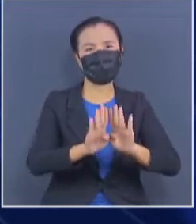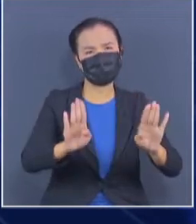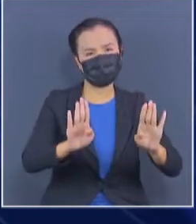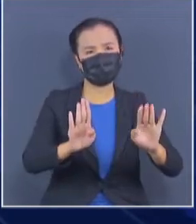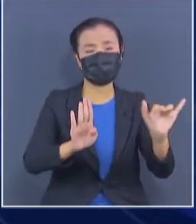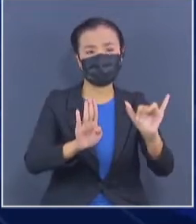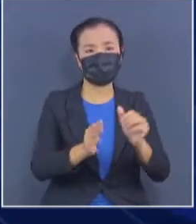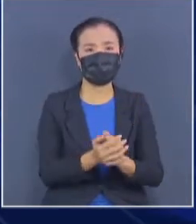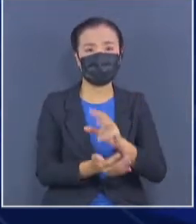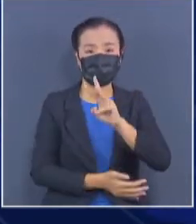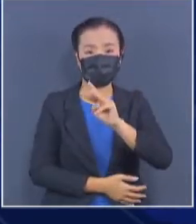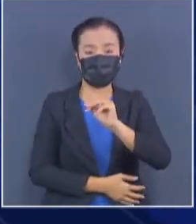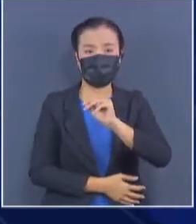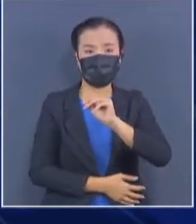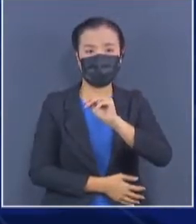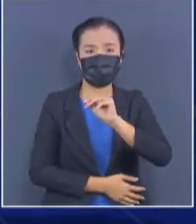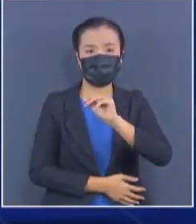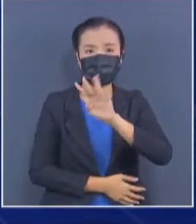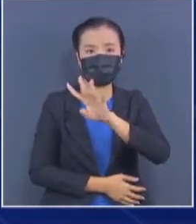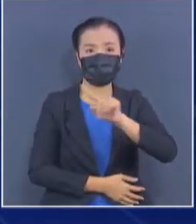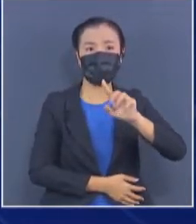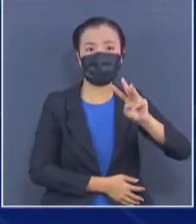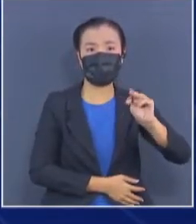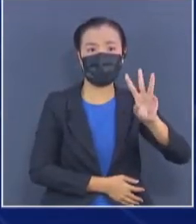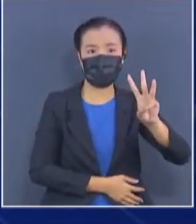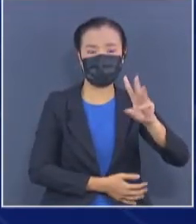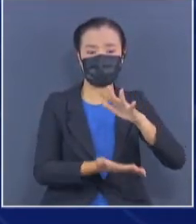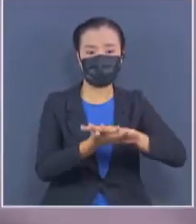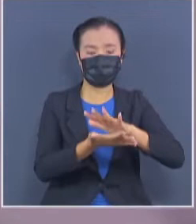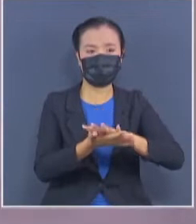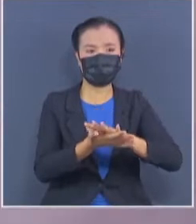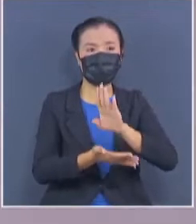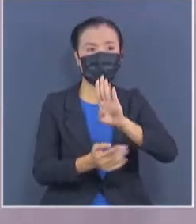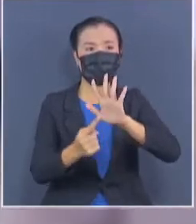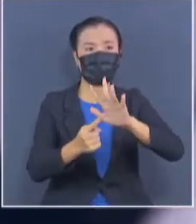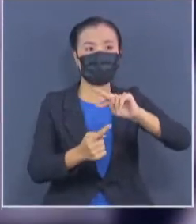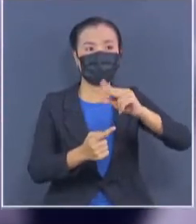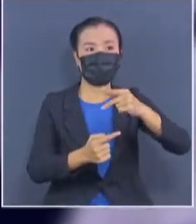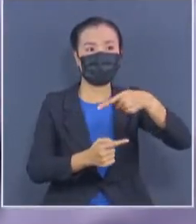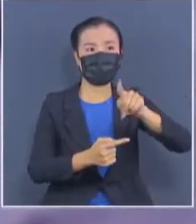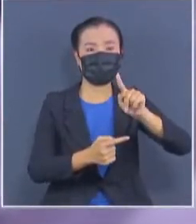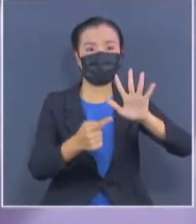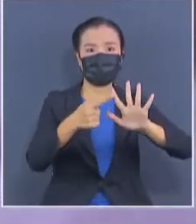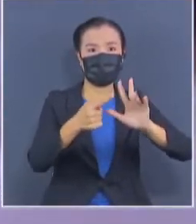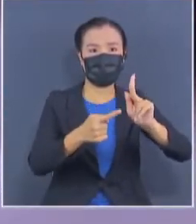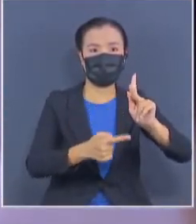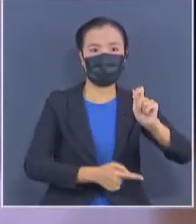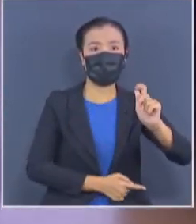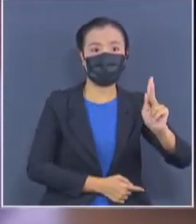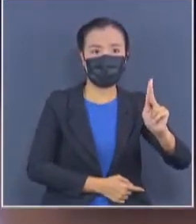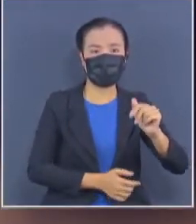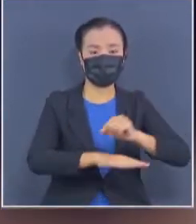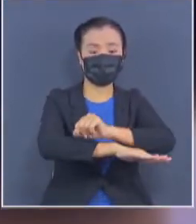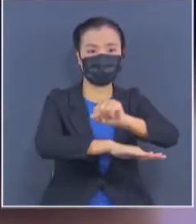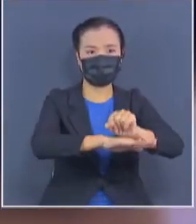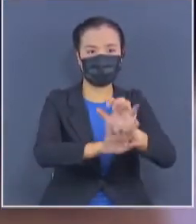เด็กนักเรียนมัธยมปลายโรงเรียนบางปะกอกวิทยาคมเขตราษฎร์บูรณะหลังจากที่กรุงเทพฯอยู่ในสนามนี่หลายร้อยคนเลยทีเดียวนะครับ